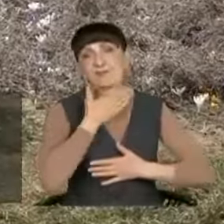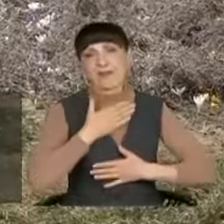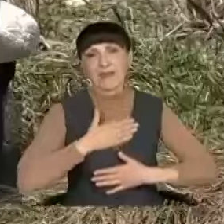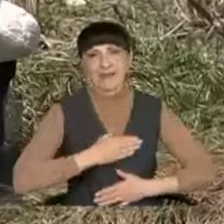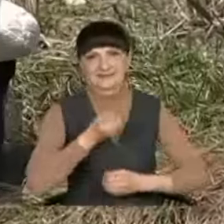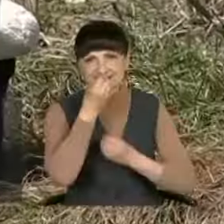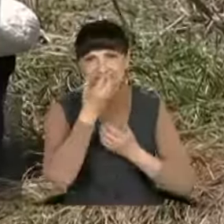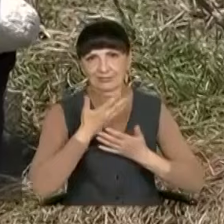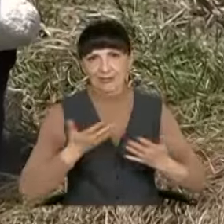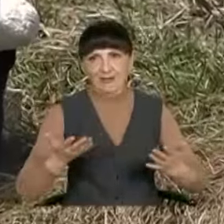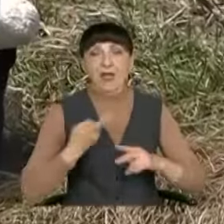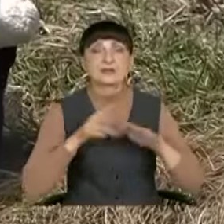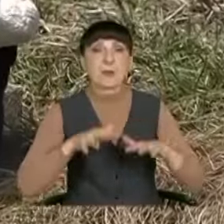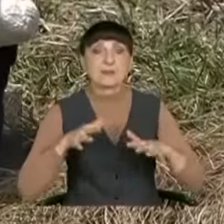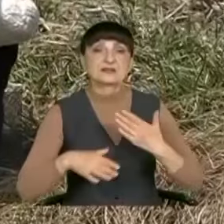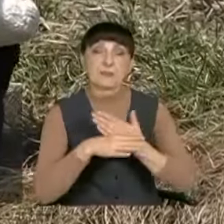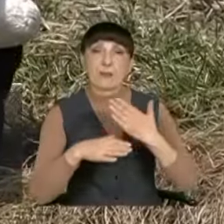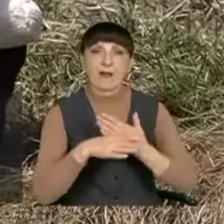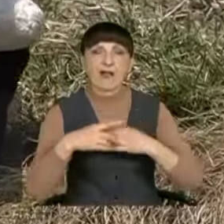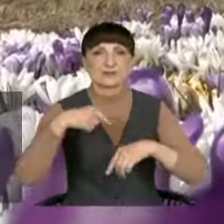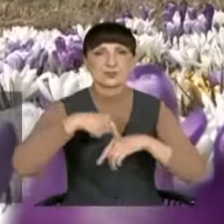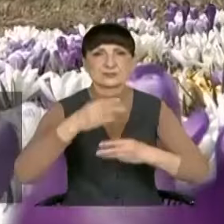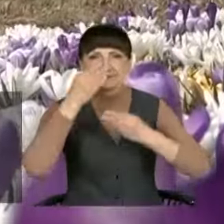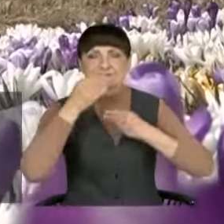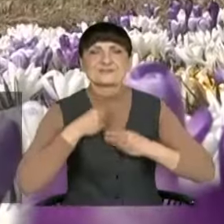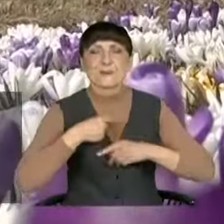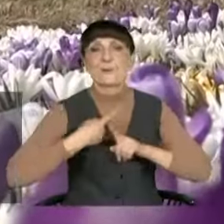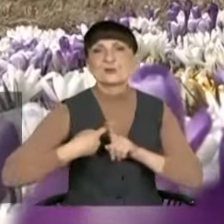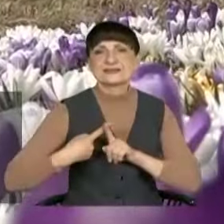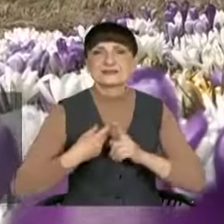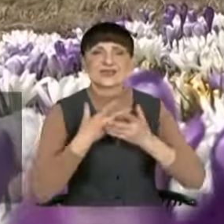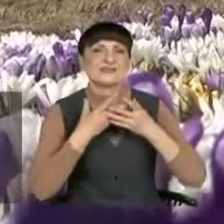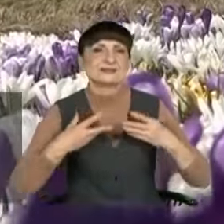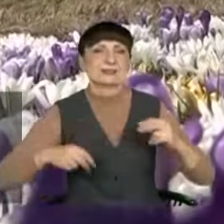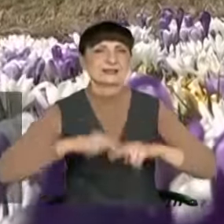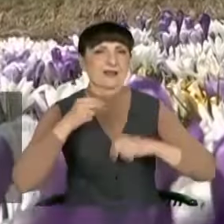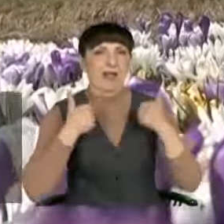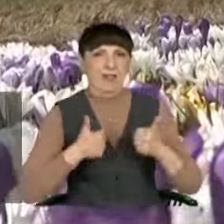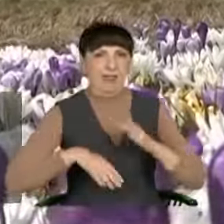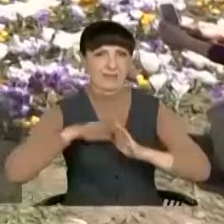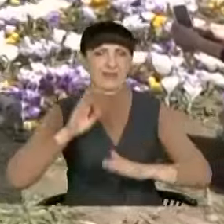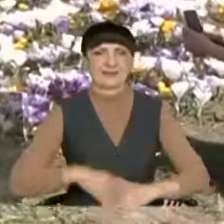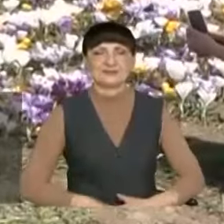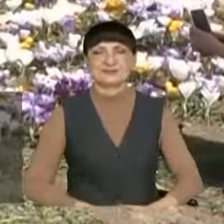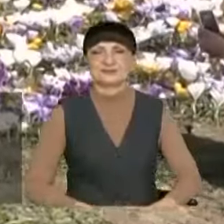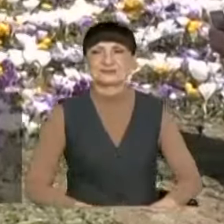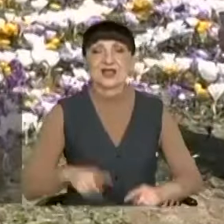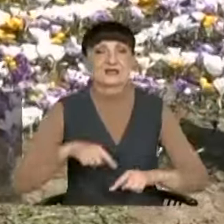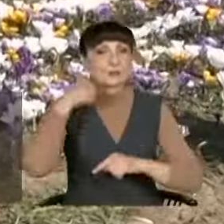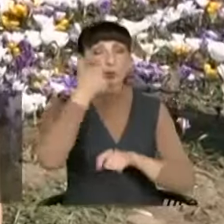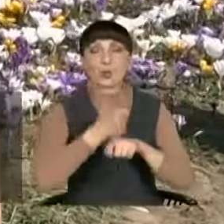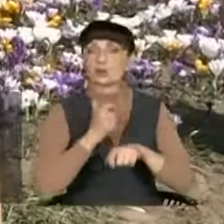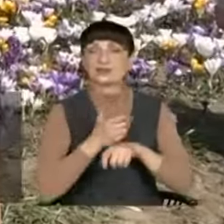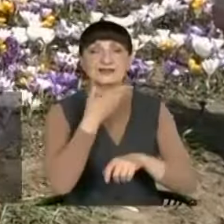пейзажем по их словам это место помогает им зарядиться позитивом и Весенним настроением в этом году очень